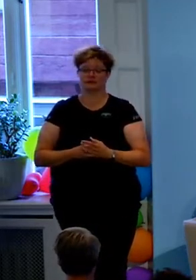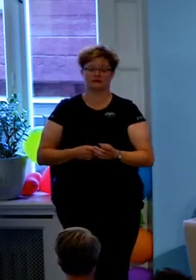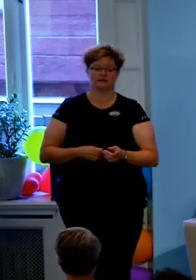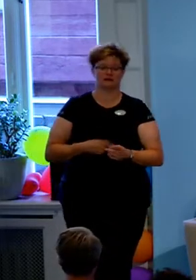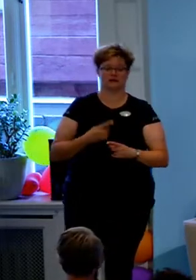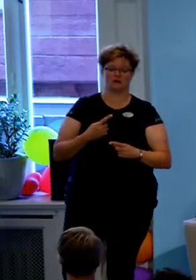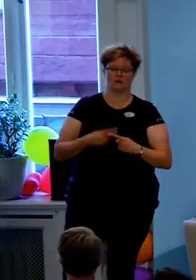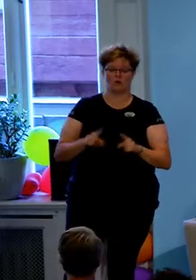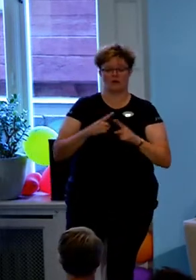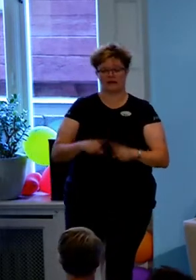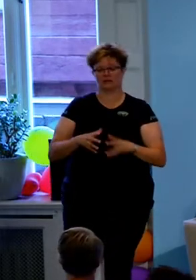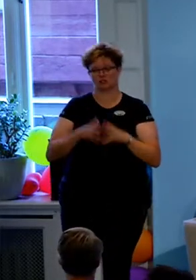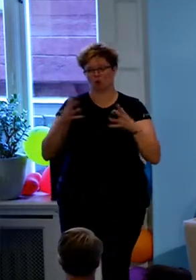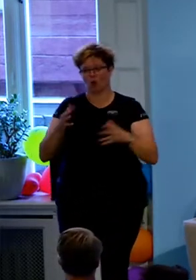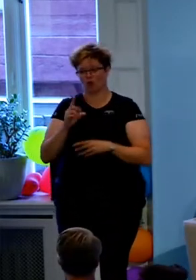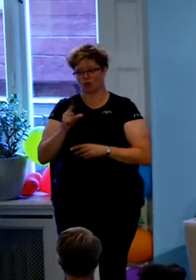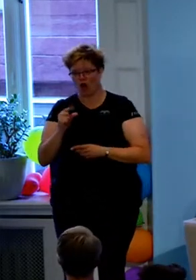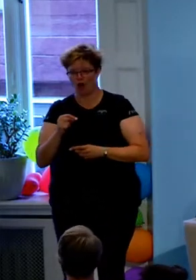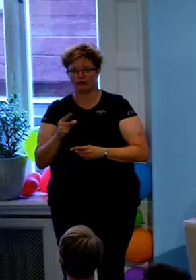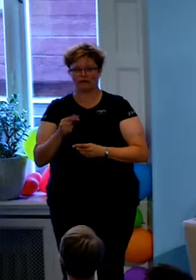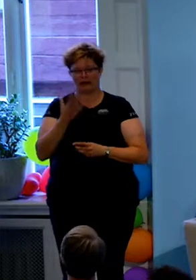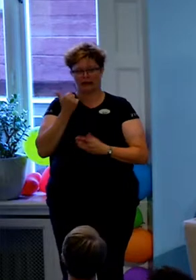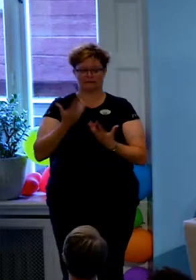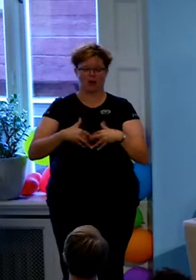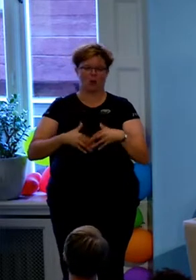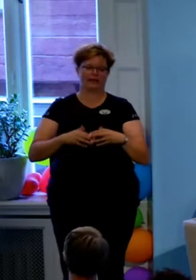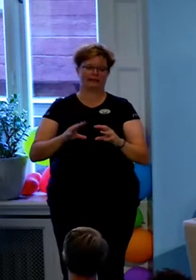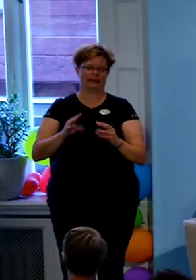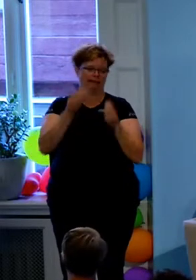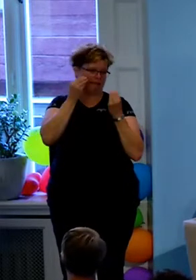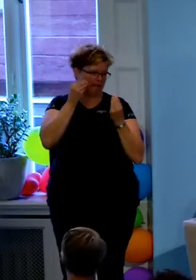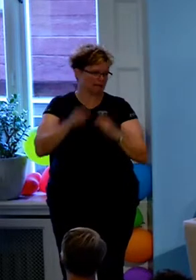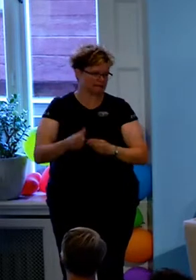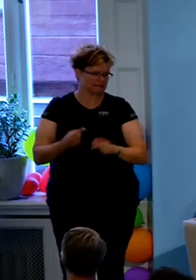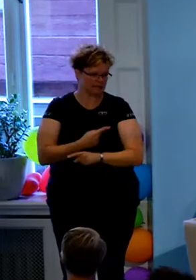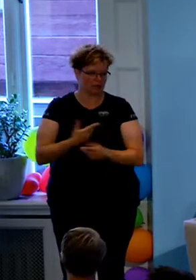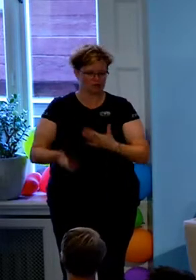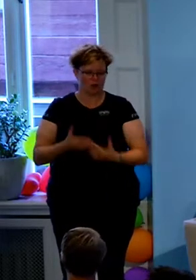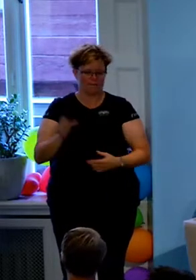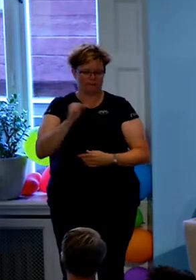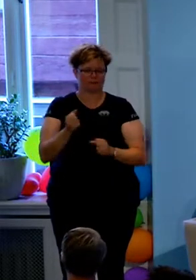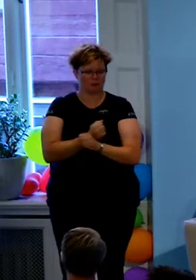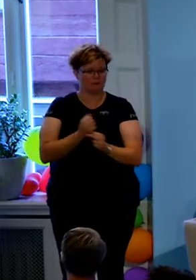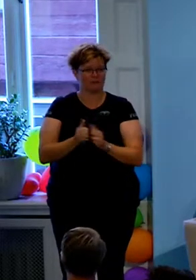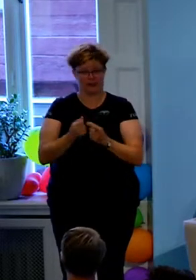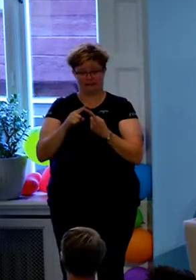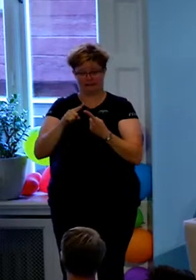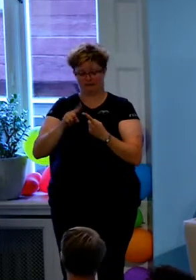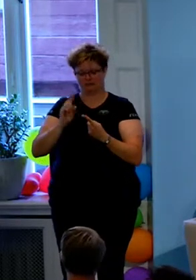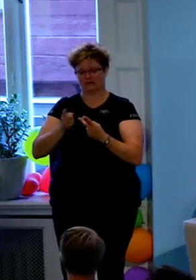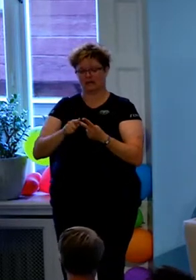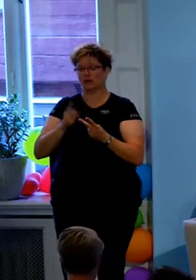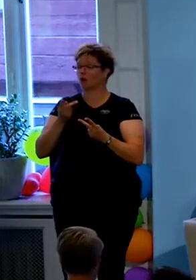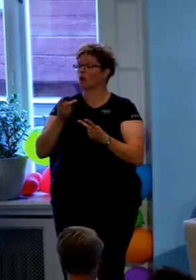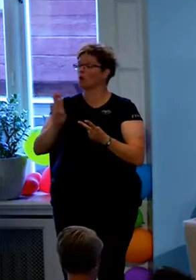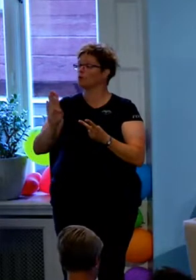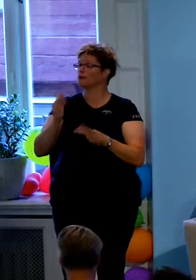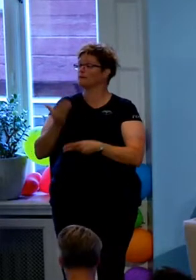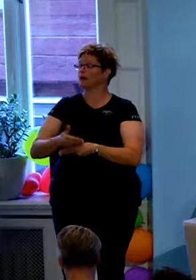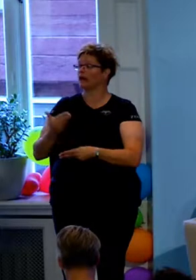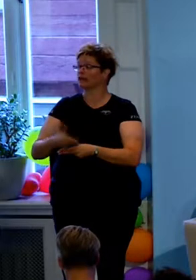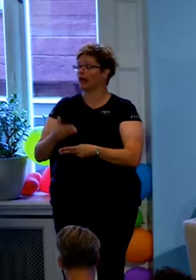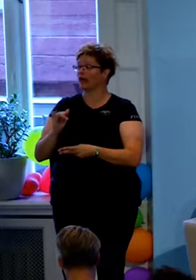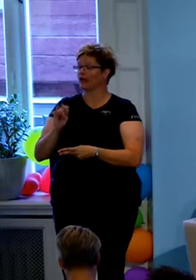data och deep learning så kommer vi kunna få maskininlärning som gör en massa. Det är det ena, men sen är det då kundernas beteende.